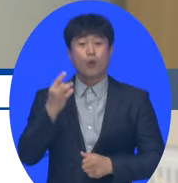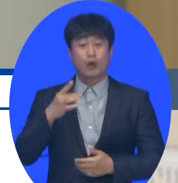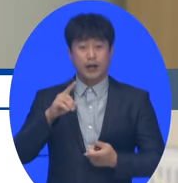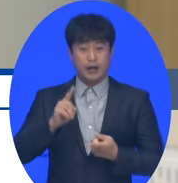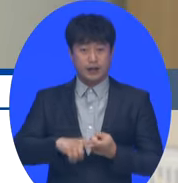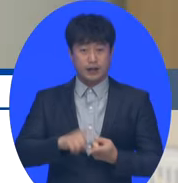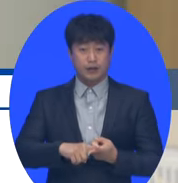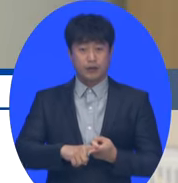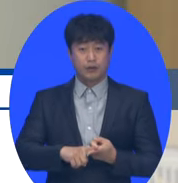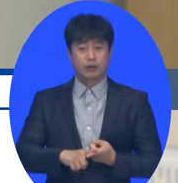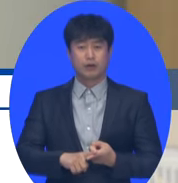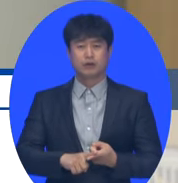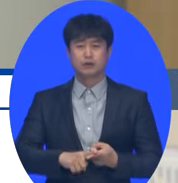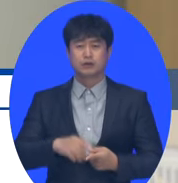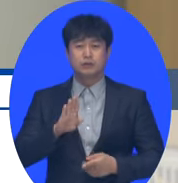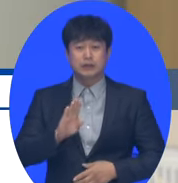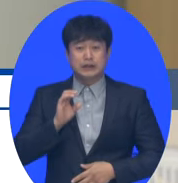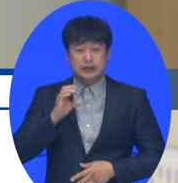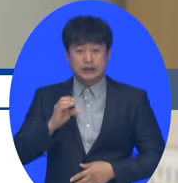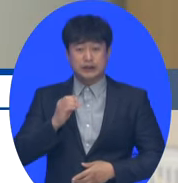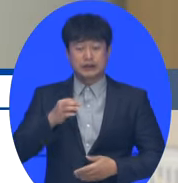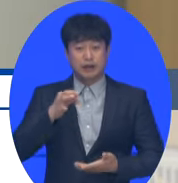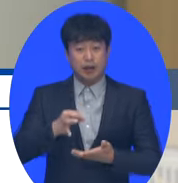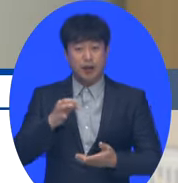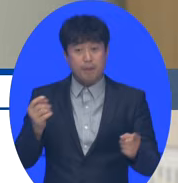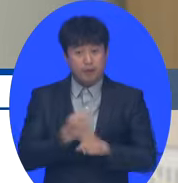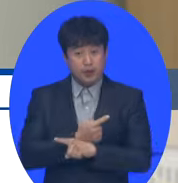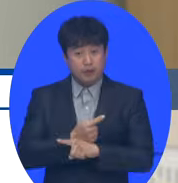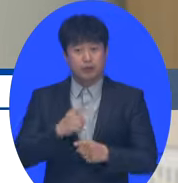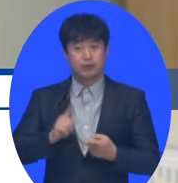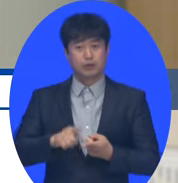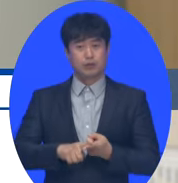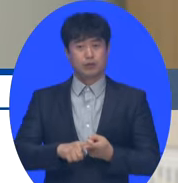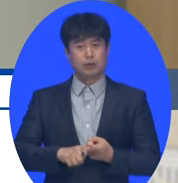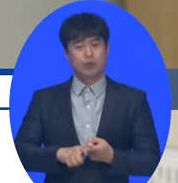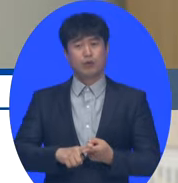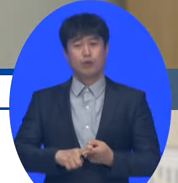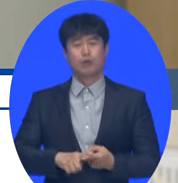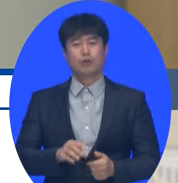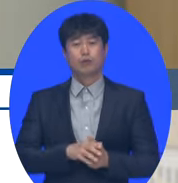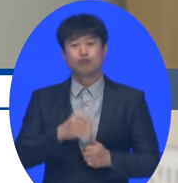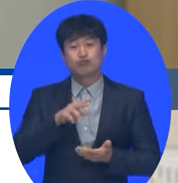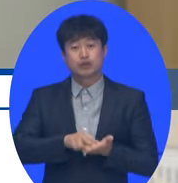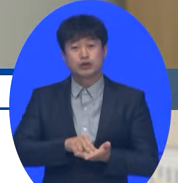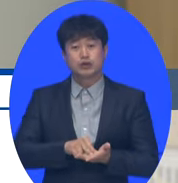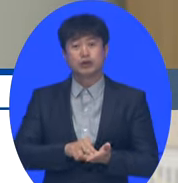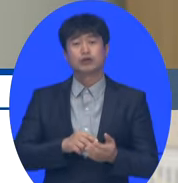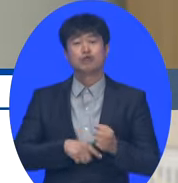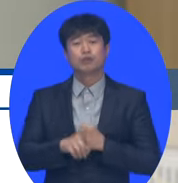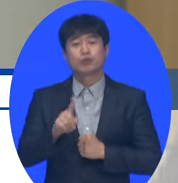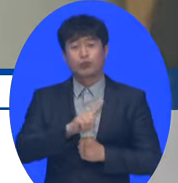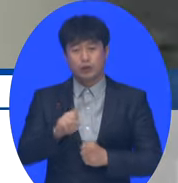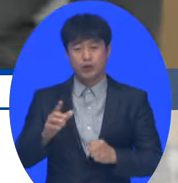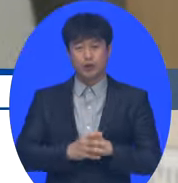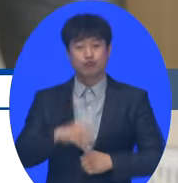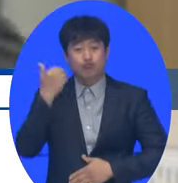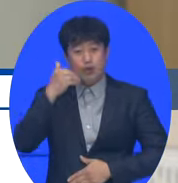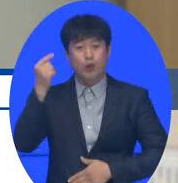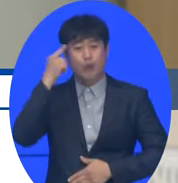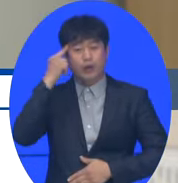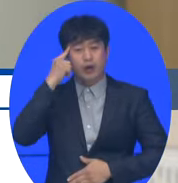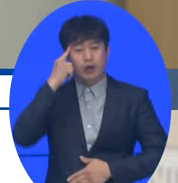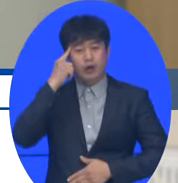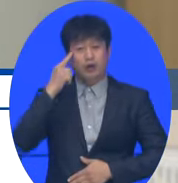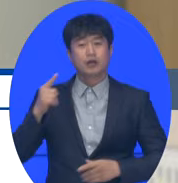변경 안에 비식값 경쟁을 시키는 상황이 됐습니다. 그런데 문제의 본질은 이게 아니죠. 누가, 왜,